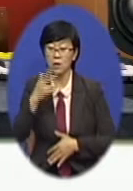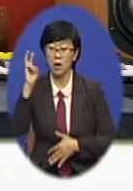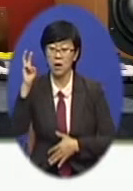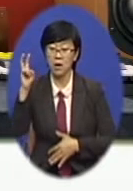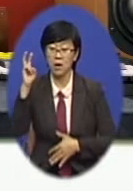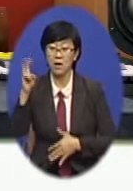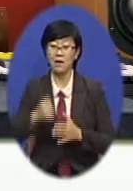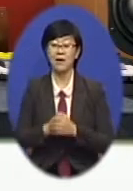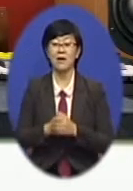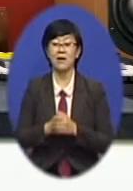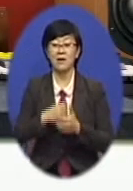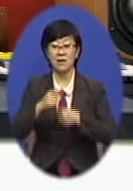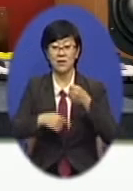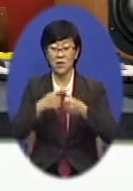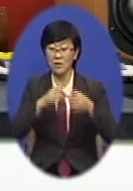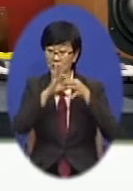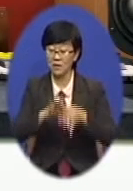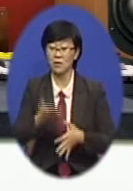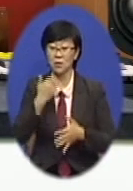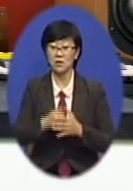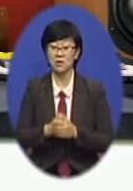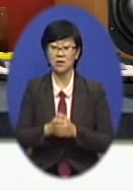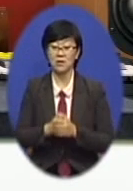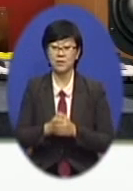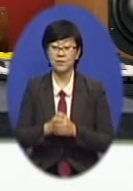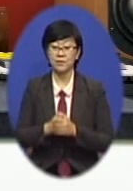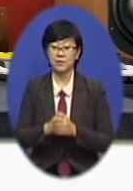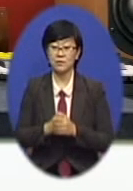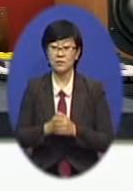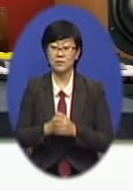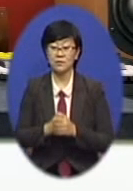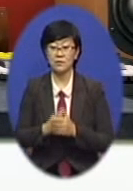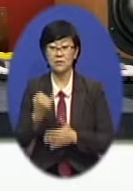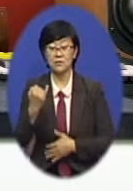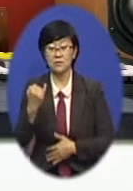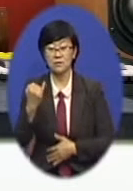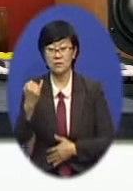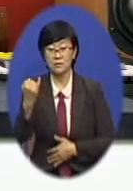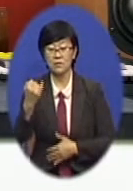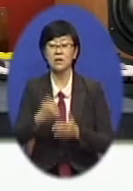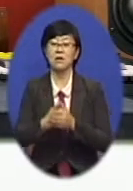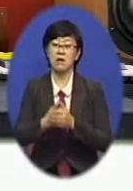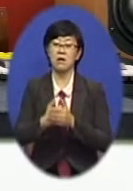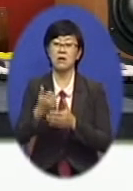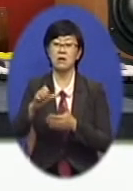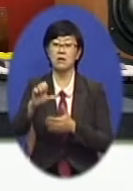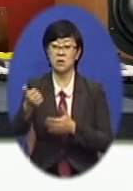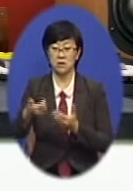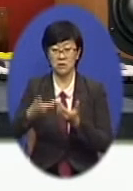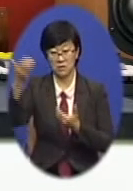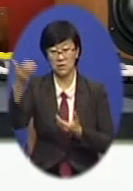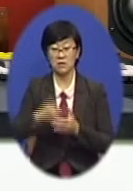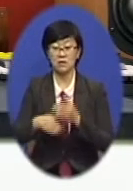났나. 아, 왜 곰탕을 그렇게 자주 드셨어요? 아, 있다 보니까는 이게 막 이치 이제 사대를 해보고 네. 오래 있다 혼자